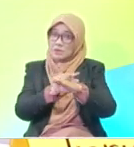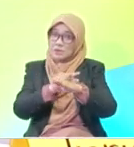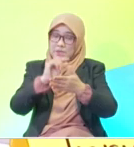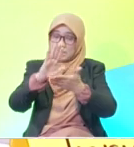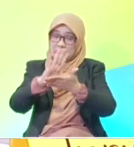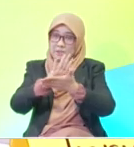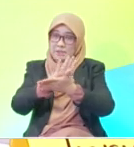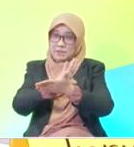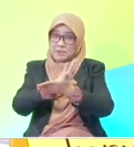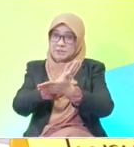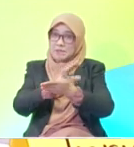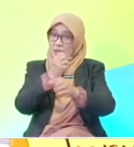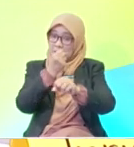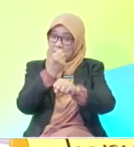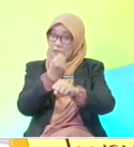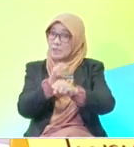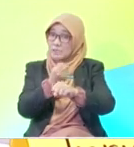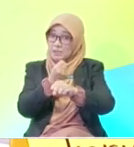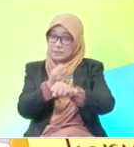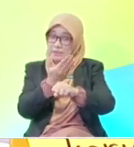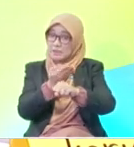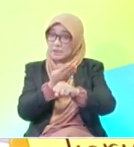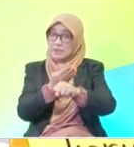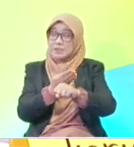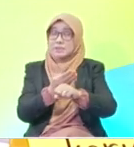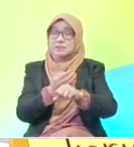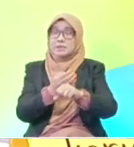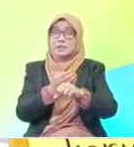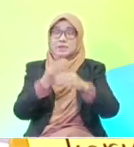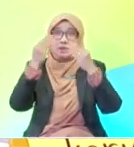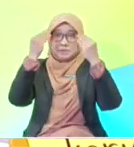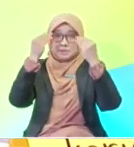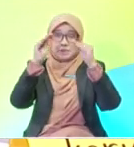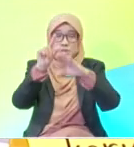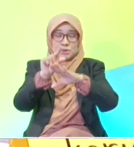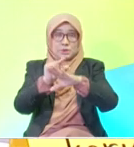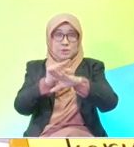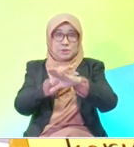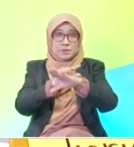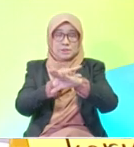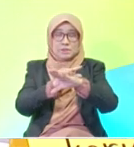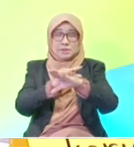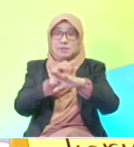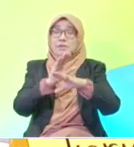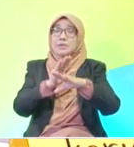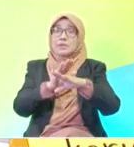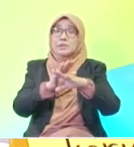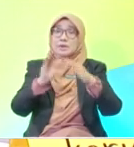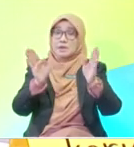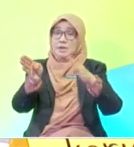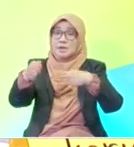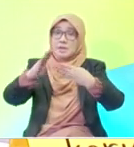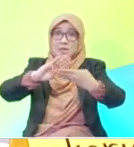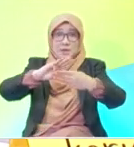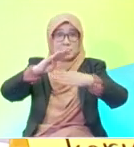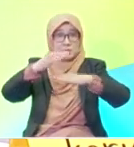kertas kardboard warna hitam ni ataupun kotak. Jadi cikgu pilih kotak sebab cikgu nak murid dapat pendedahan bahawa tak semestinya kita perlu